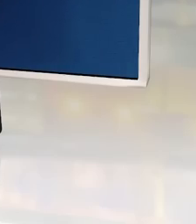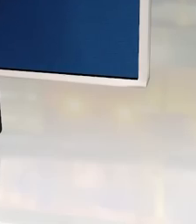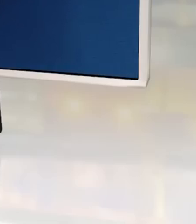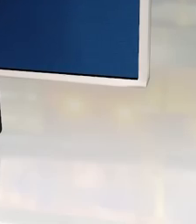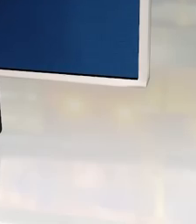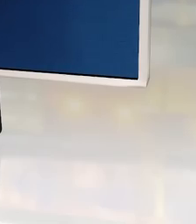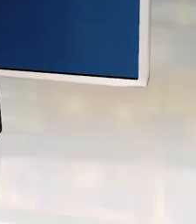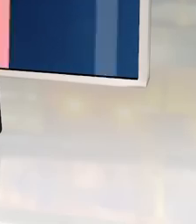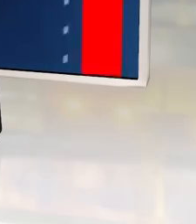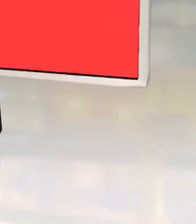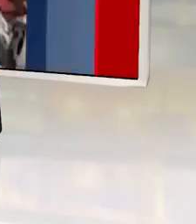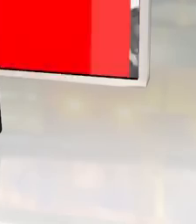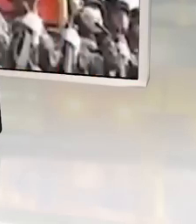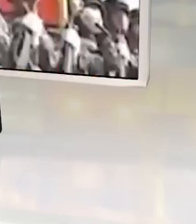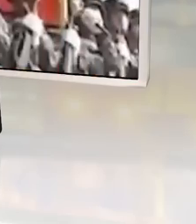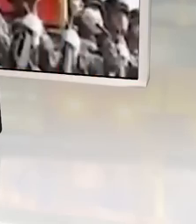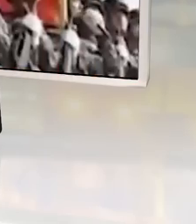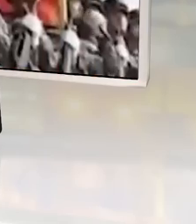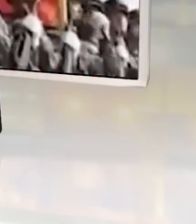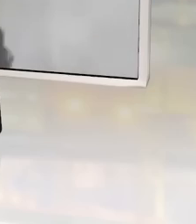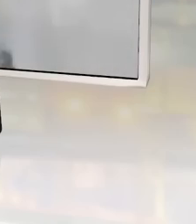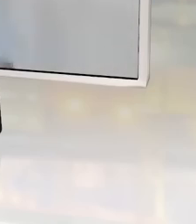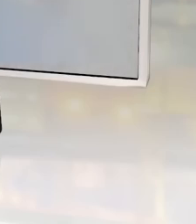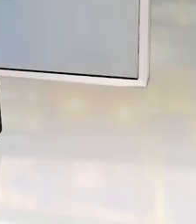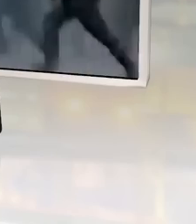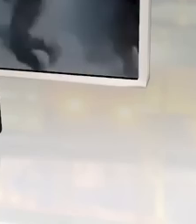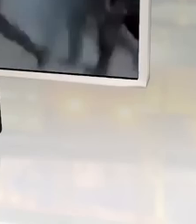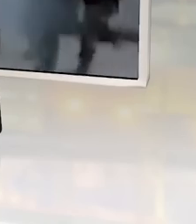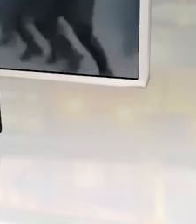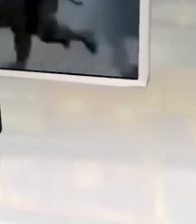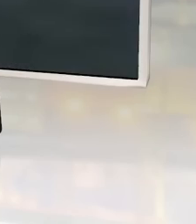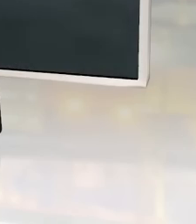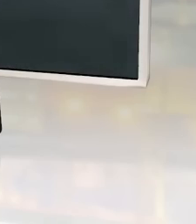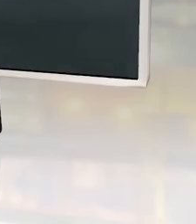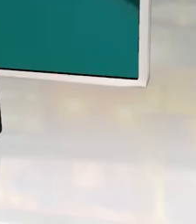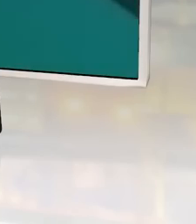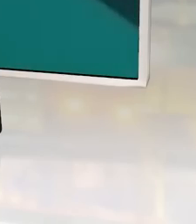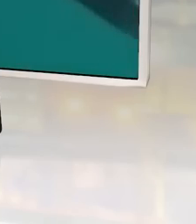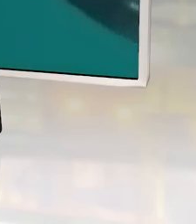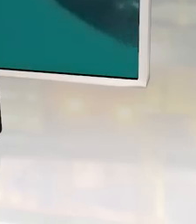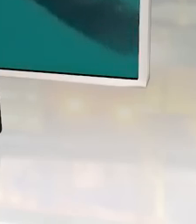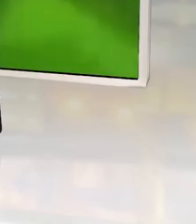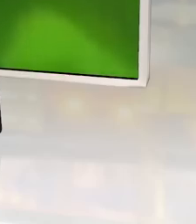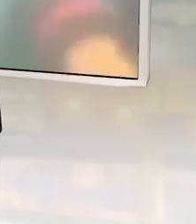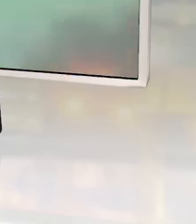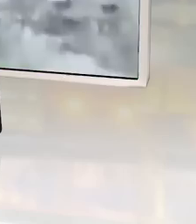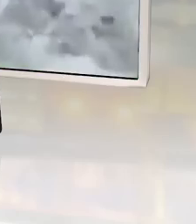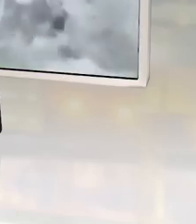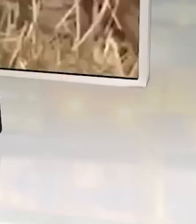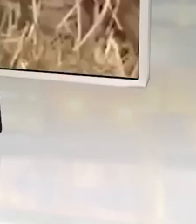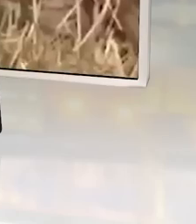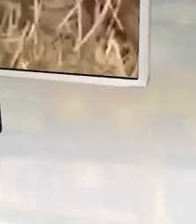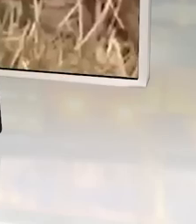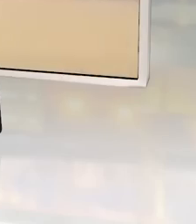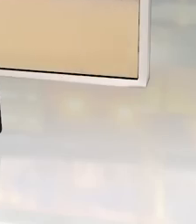făcut o desfășurare de forțe fără precedent, iar Statele Unite n-au rămas mai prejos. 4 nave de război au fost trimise în estul